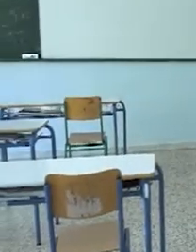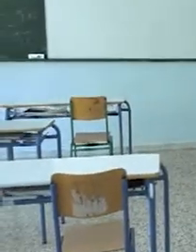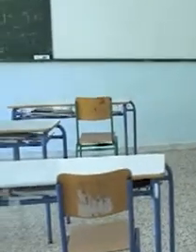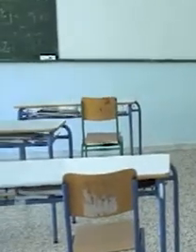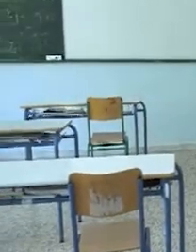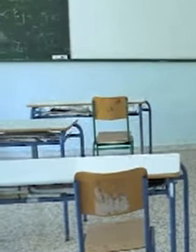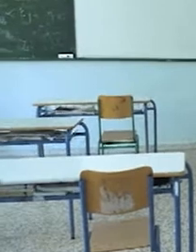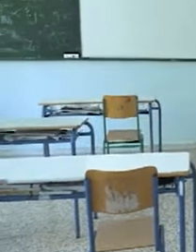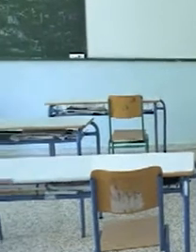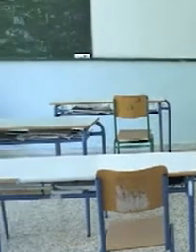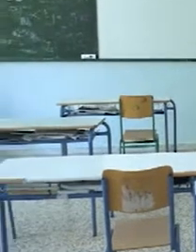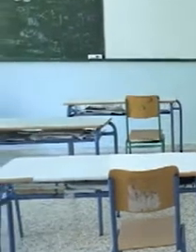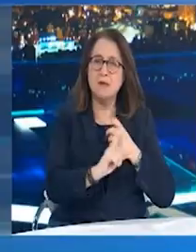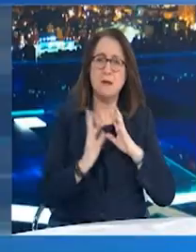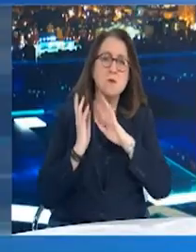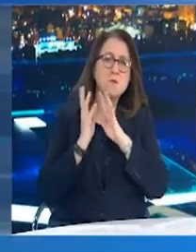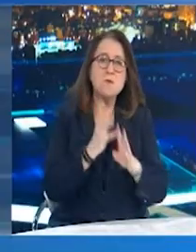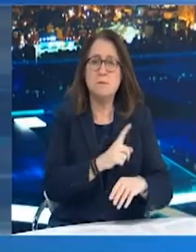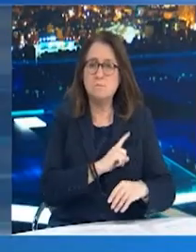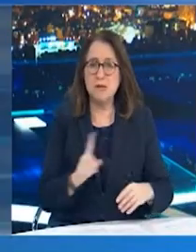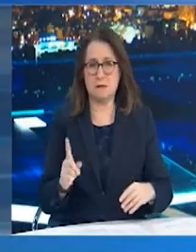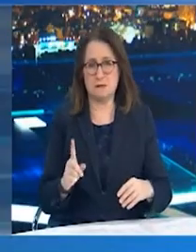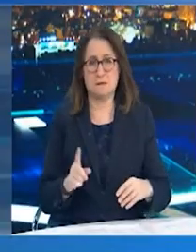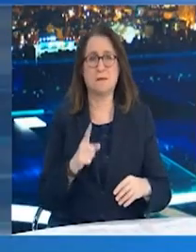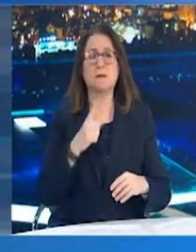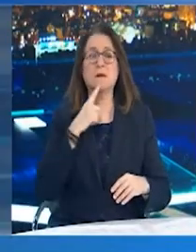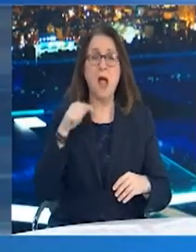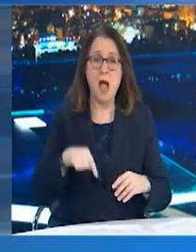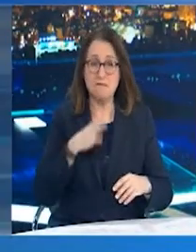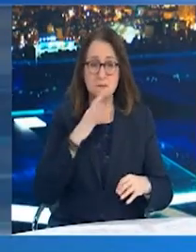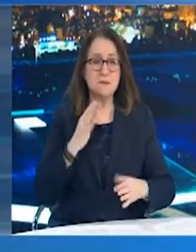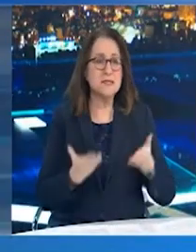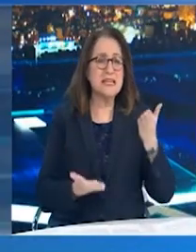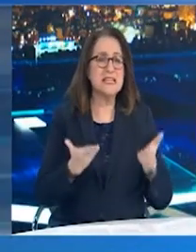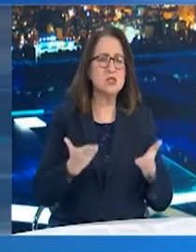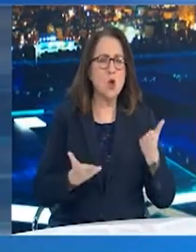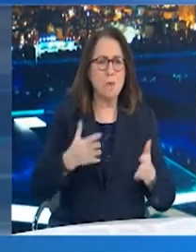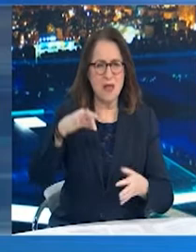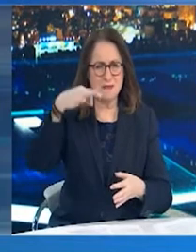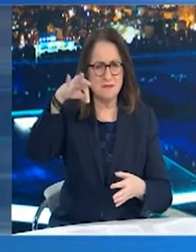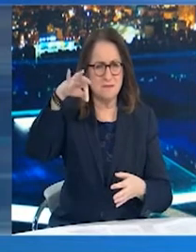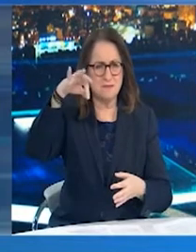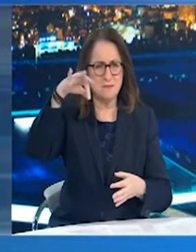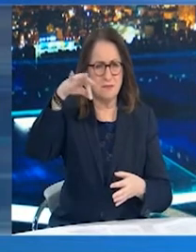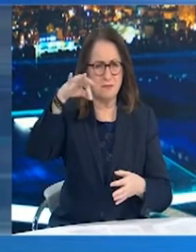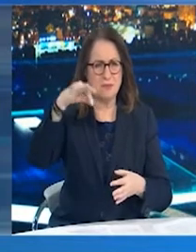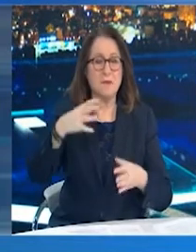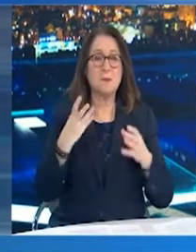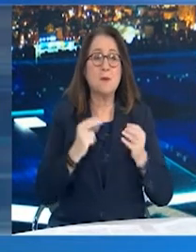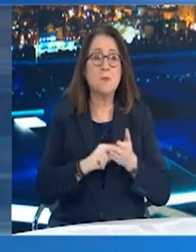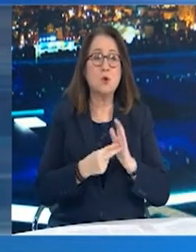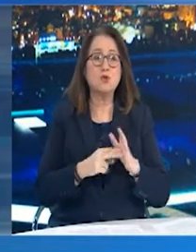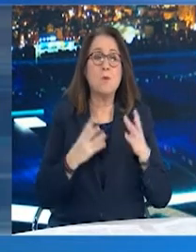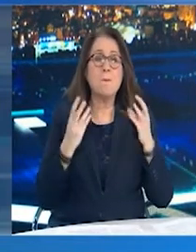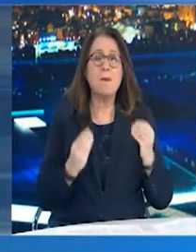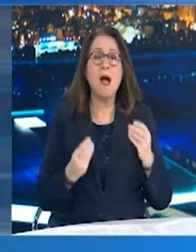Επιτροπής Εμπειρογνωμόνων Βάνα Παπαευαγγέλου. Ότι οι ισορροπίες είναι εξαιρετικά εύθραυστες και ότι όλοι μας θα πρέπει να είμαστε ιδιαίτερα προσεκτικοί, να κινούμαστε